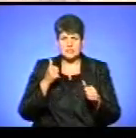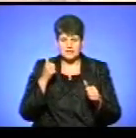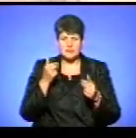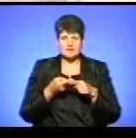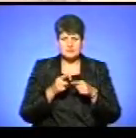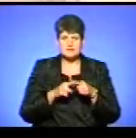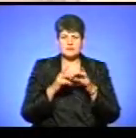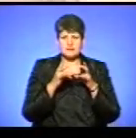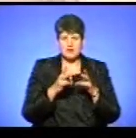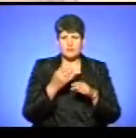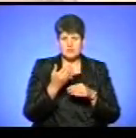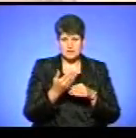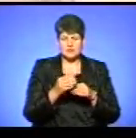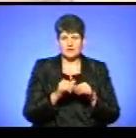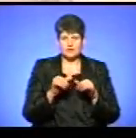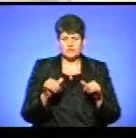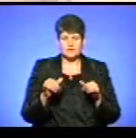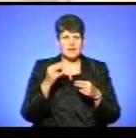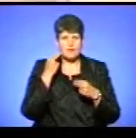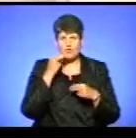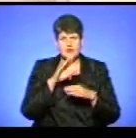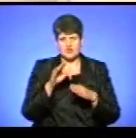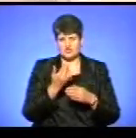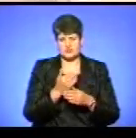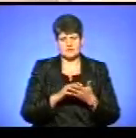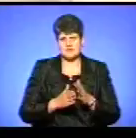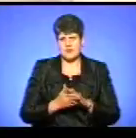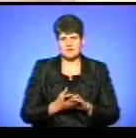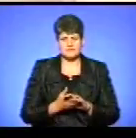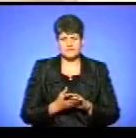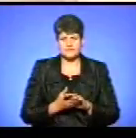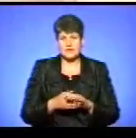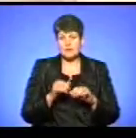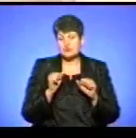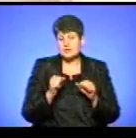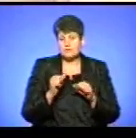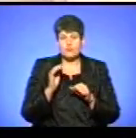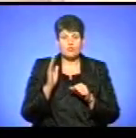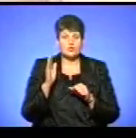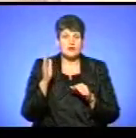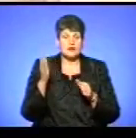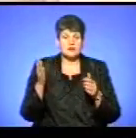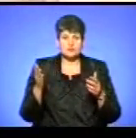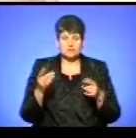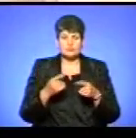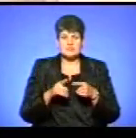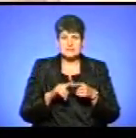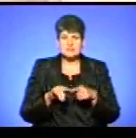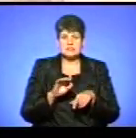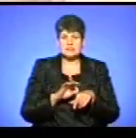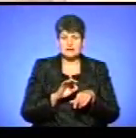ця травма на її розвиток не покращить її стан. Можливо, в подальшому там є такий діагноз,